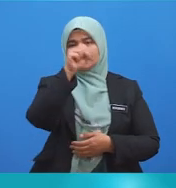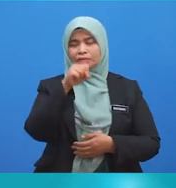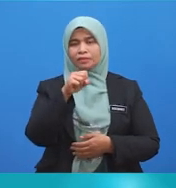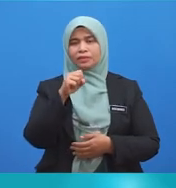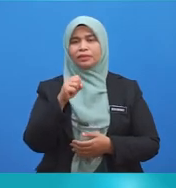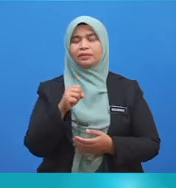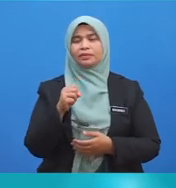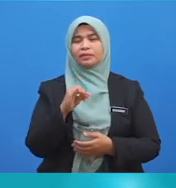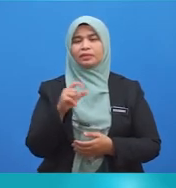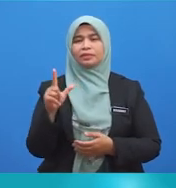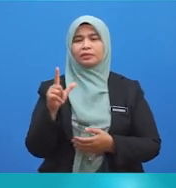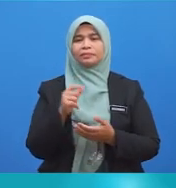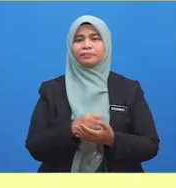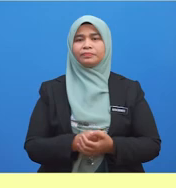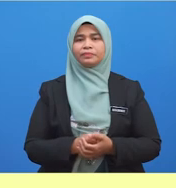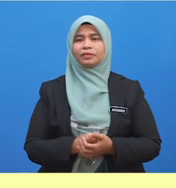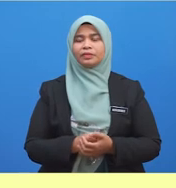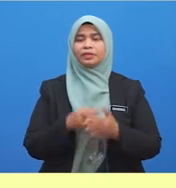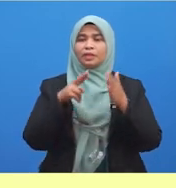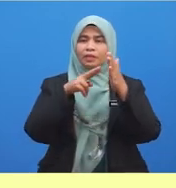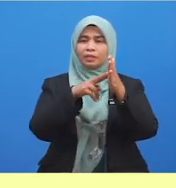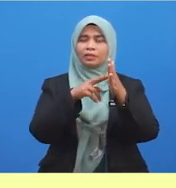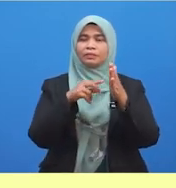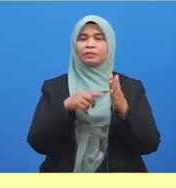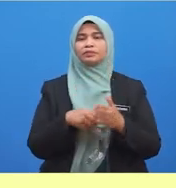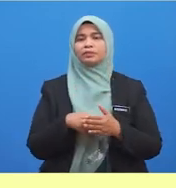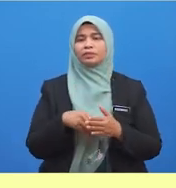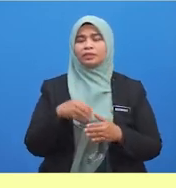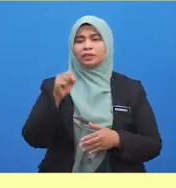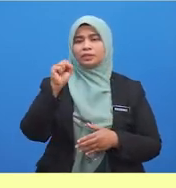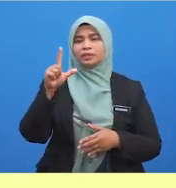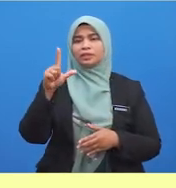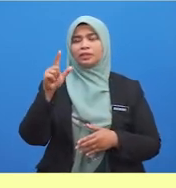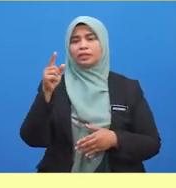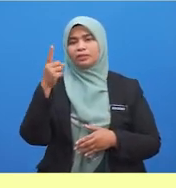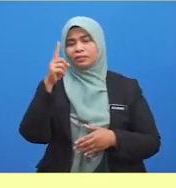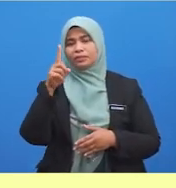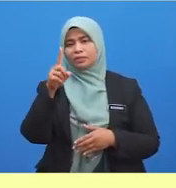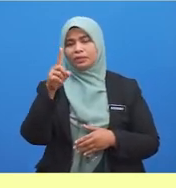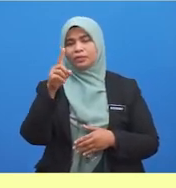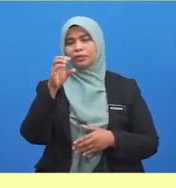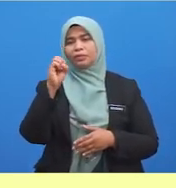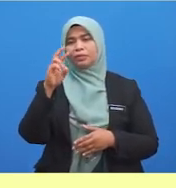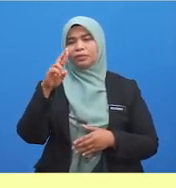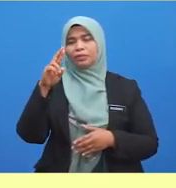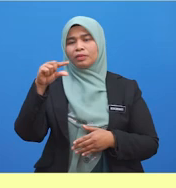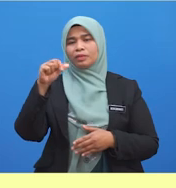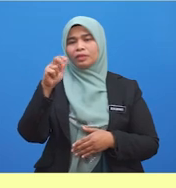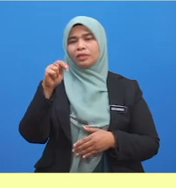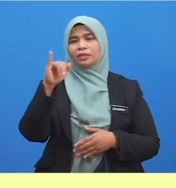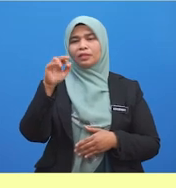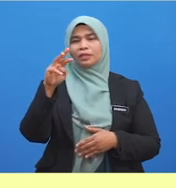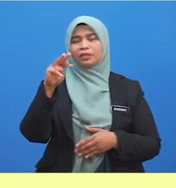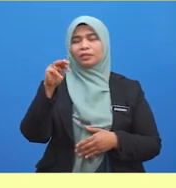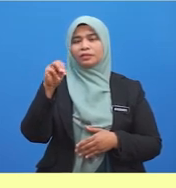Soalannya adalah seperti berikut. Rajah menunjukkan sel bagi satu organisma. Apakah